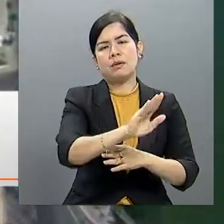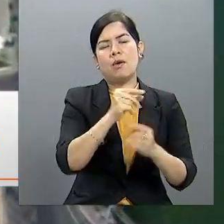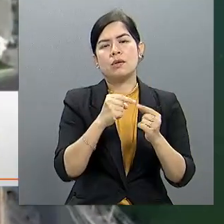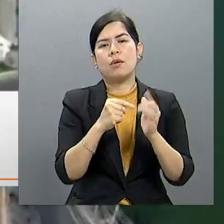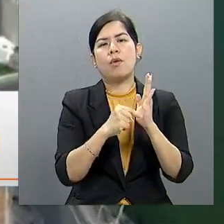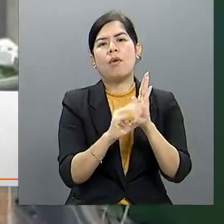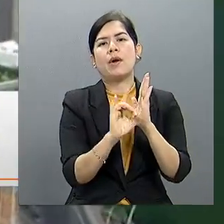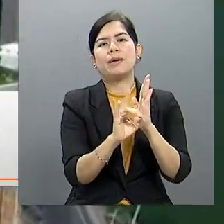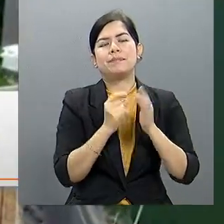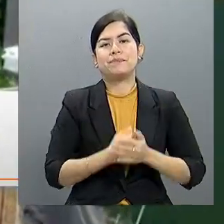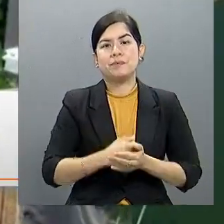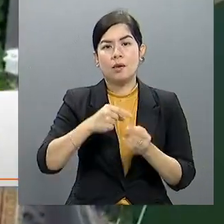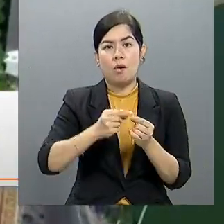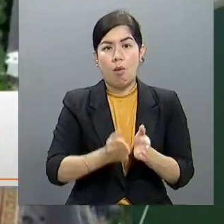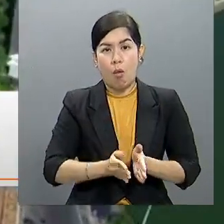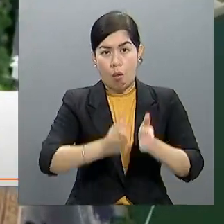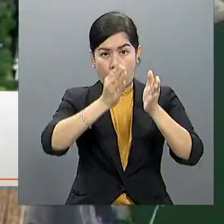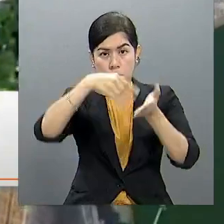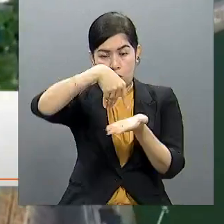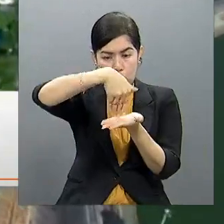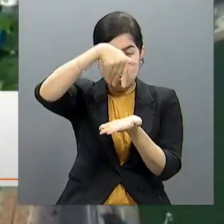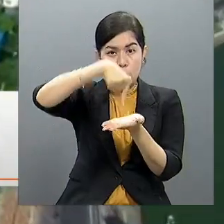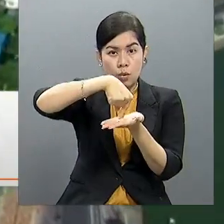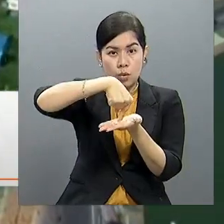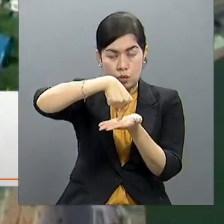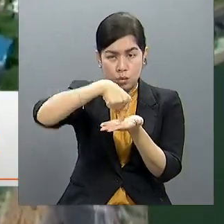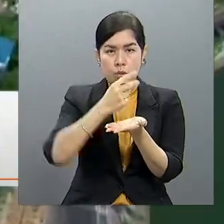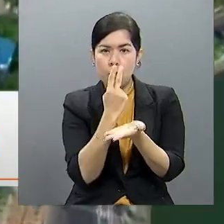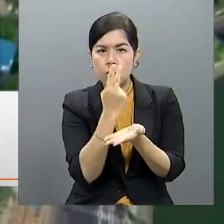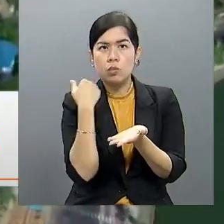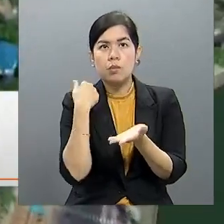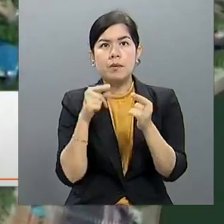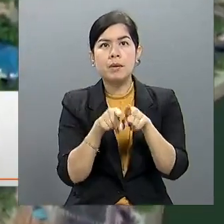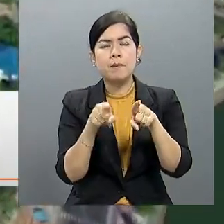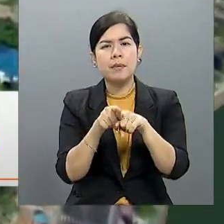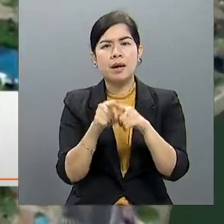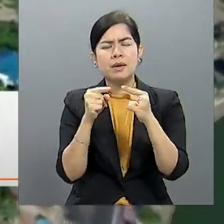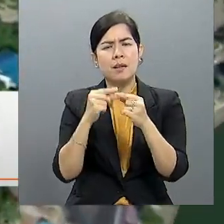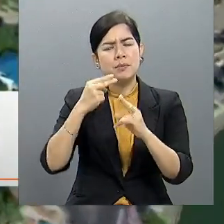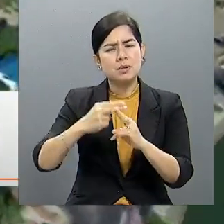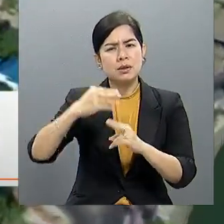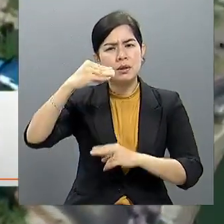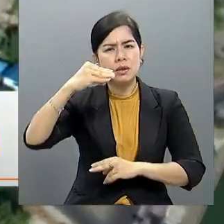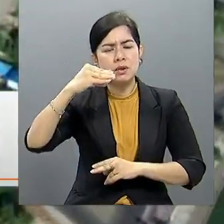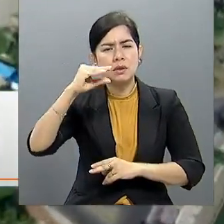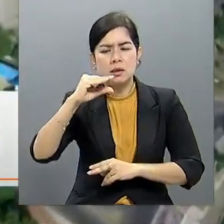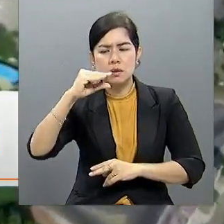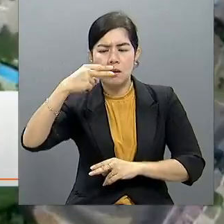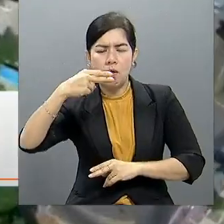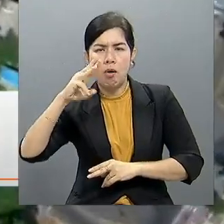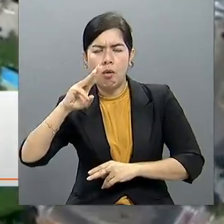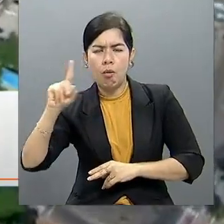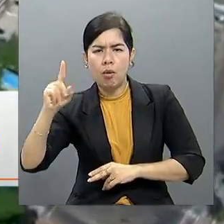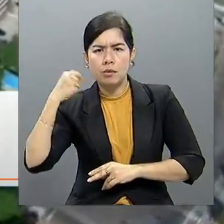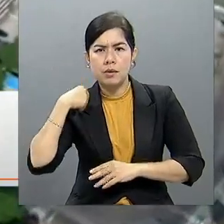เป็หอโวททมีการออกแบบให้มลัษณะคลายกับเครื่องดนตีพื้นบ้านอย่างโวทซึเป็นเคองดนตีสัญลัษณประจำจังหวด 101